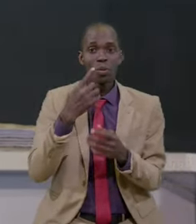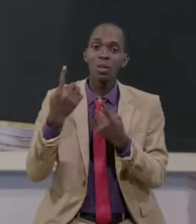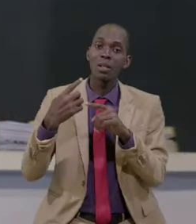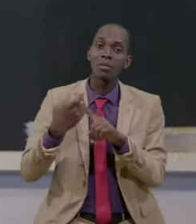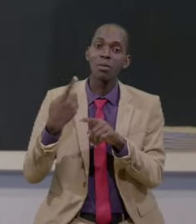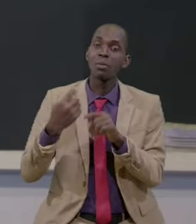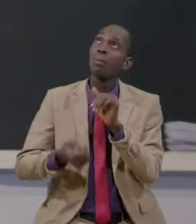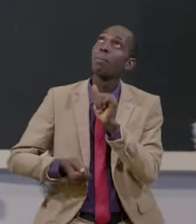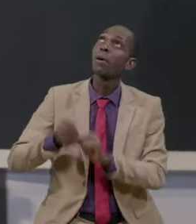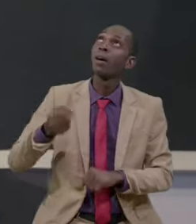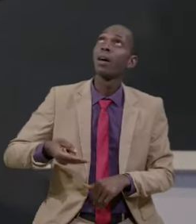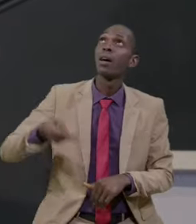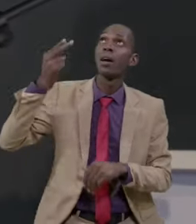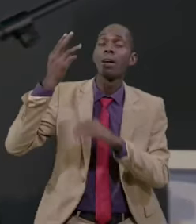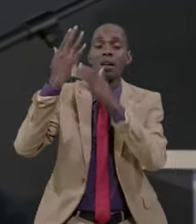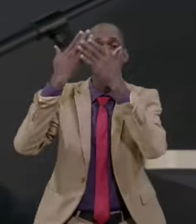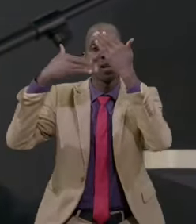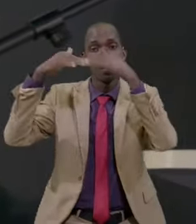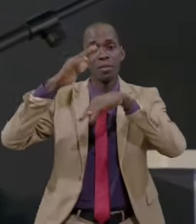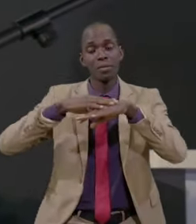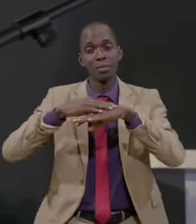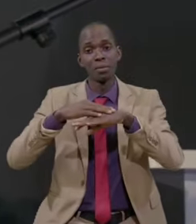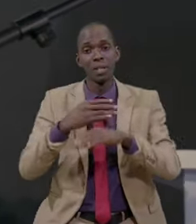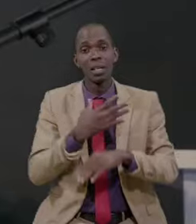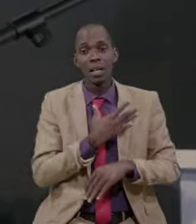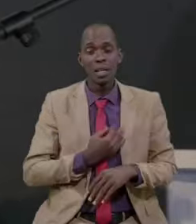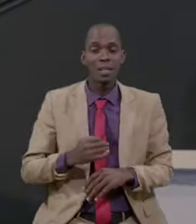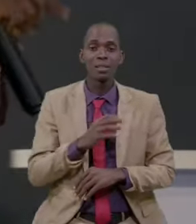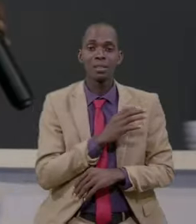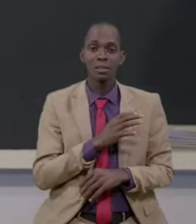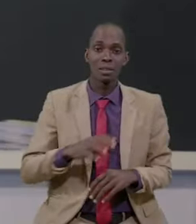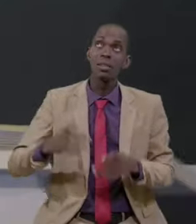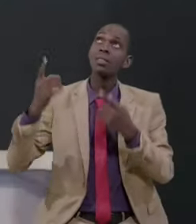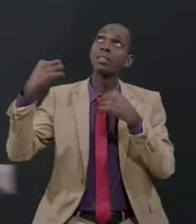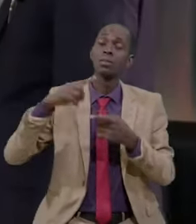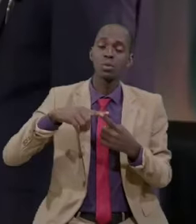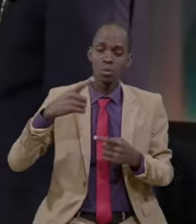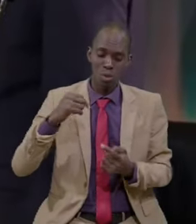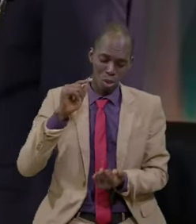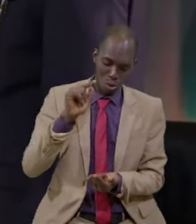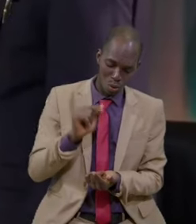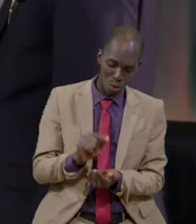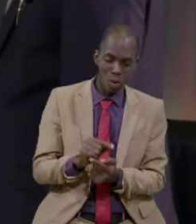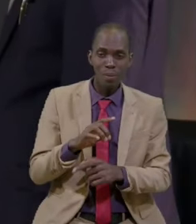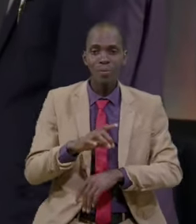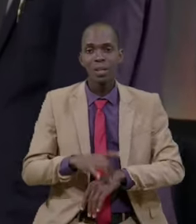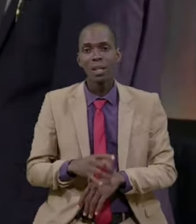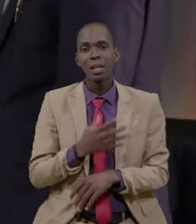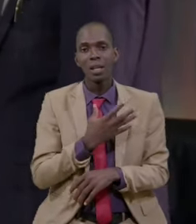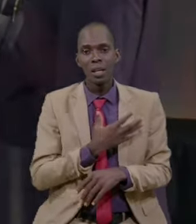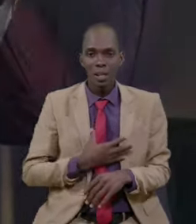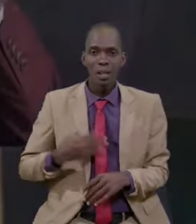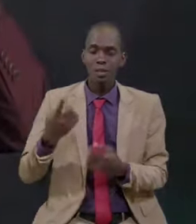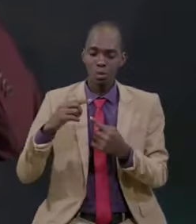cieux très élevés. Et il est venu sur la terre très basse. Et il est allé même plus bas, au plus